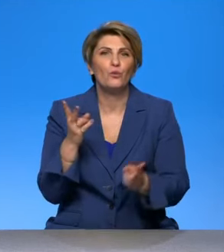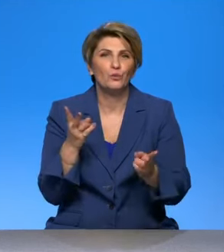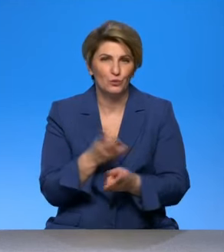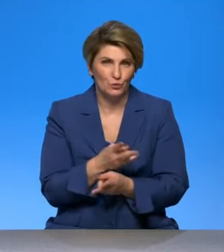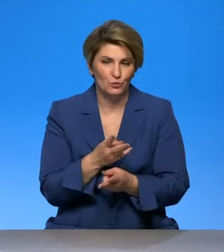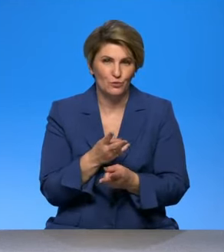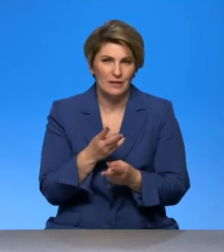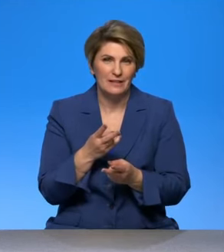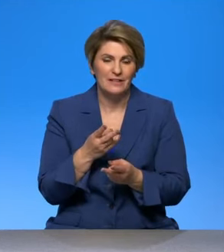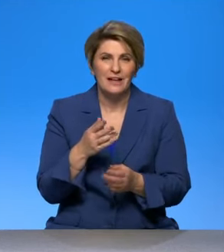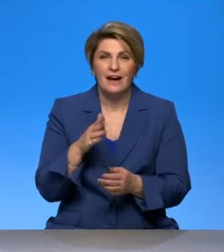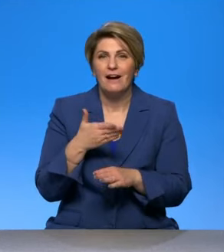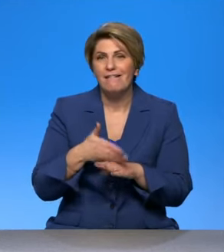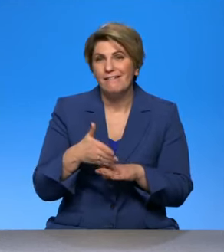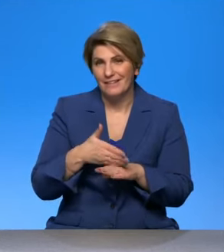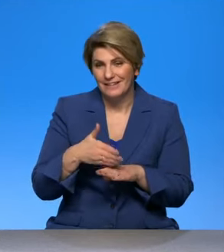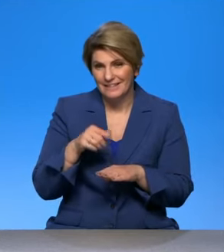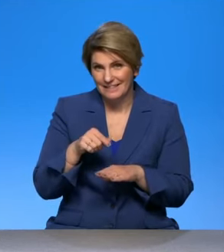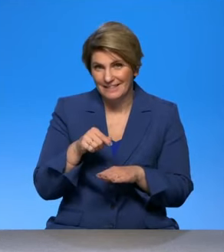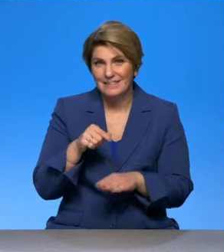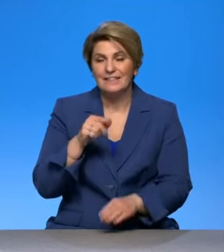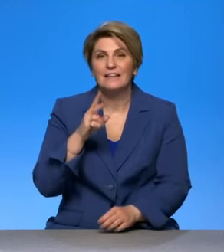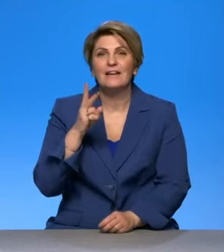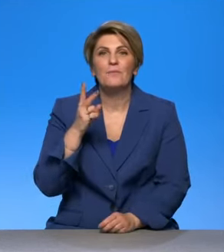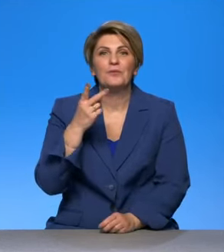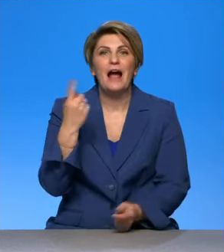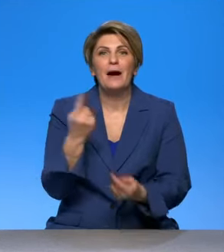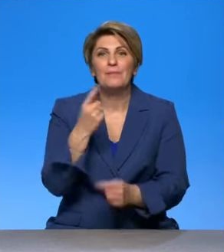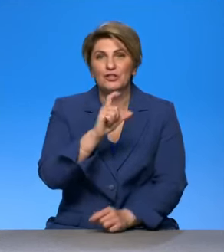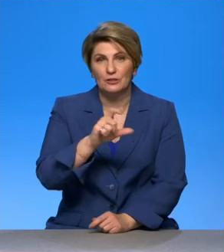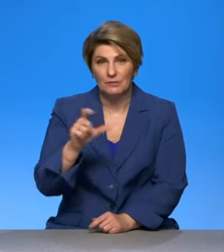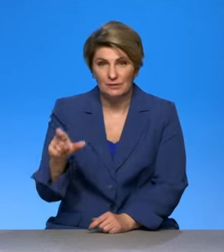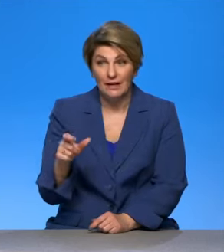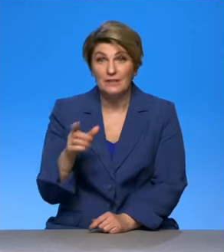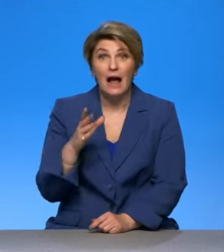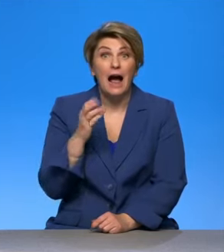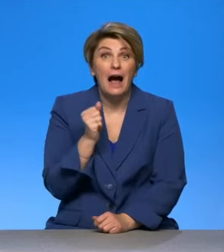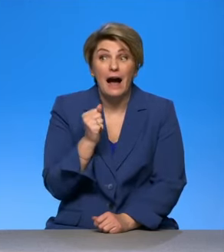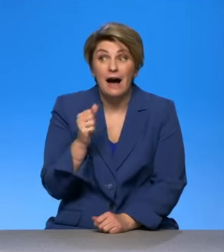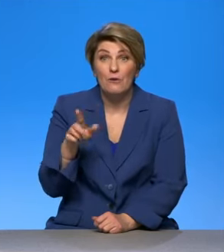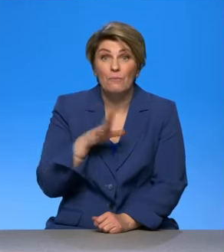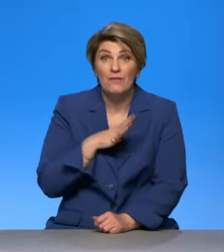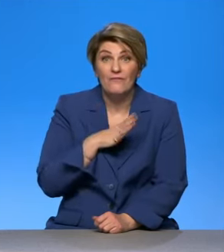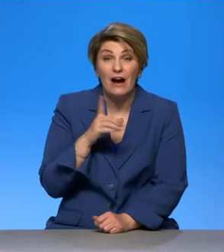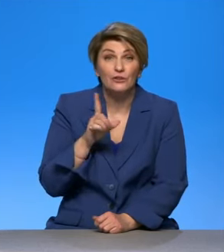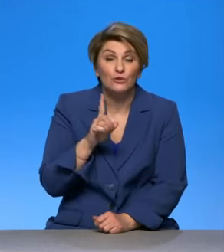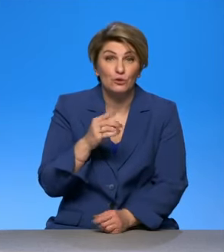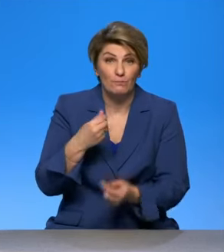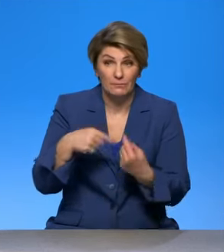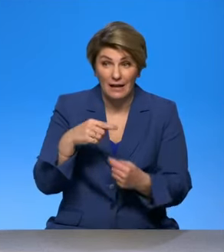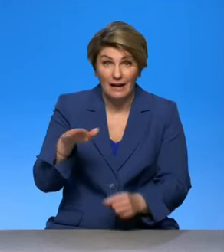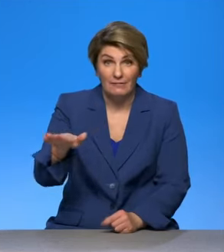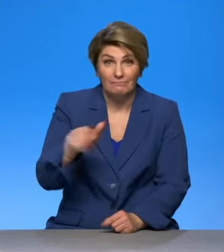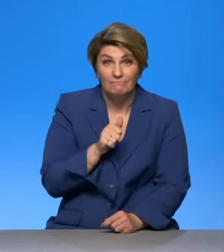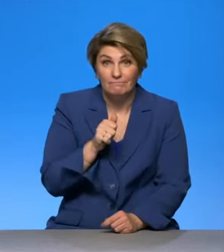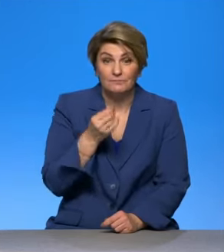граждан. Кредит берет бизнес для того, чтобы выпустить новый товар. Он его не выпустит, если не возьмет кредит. То